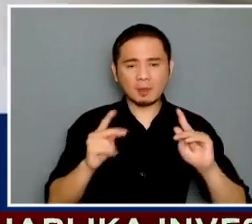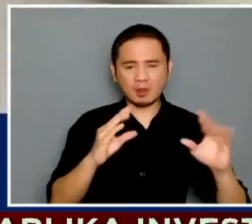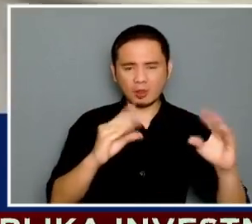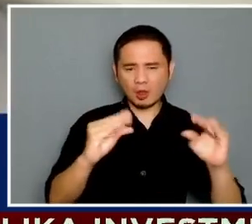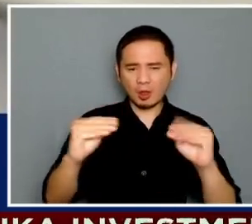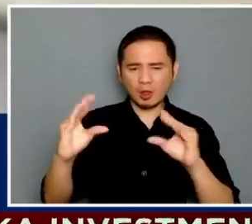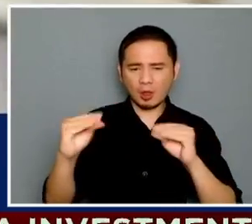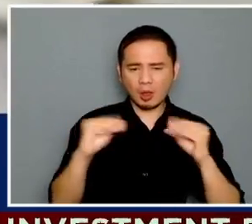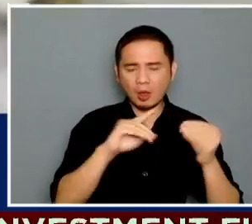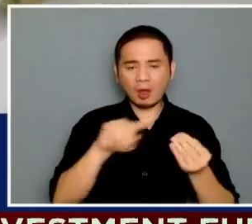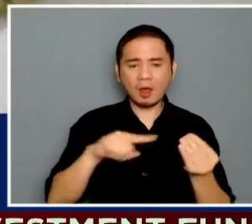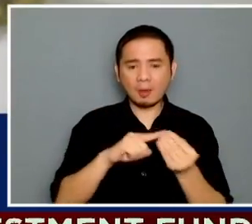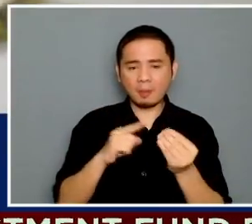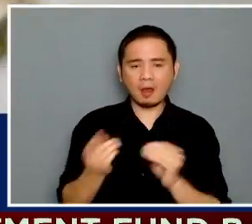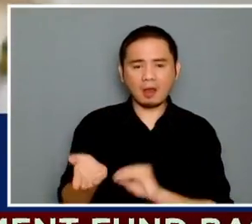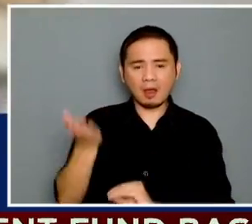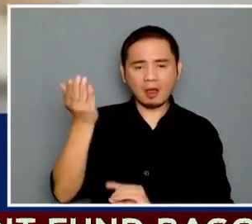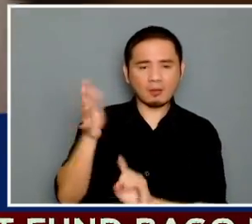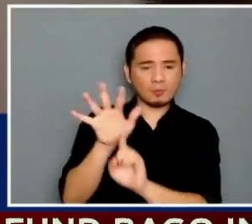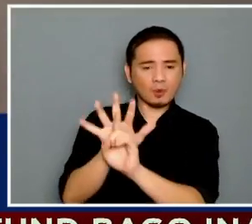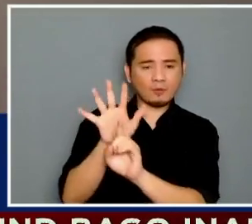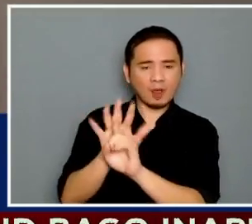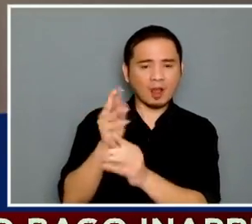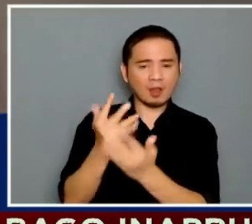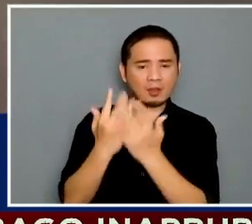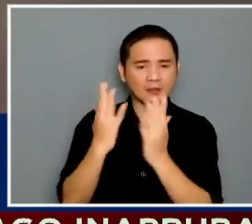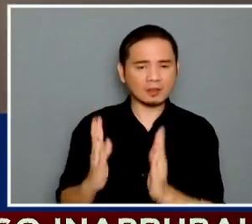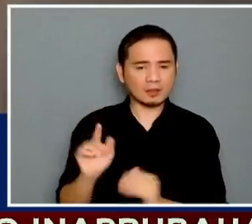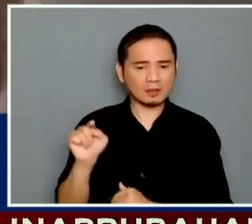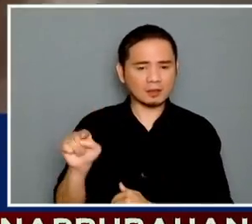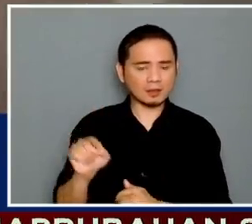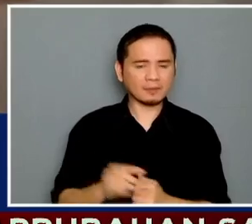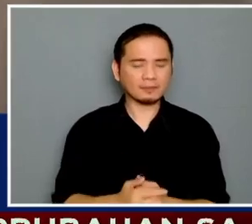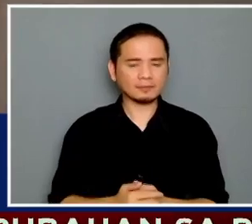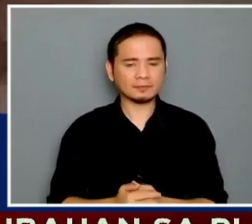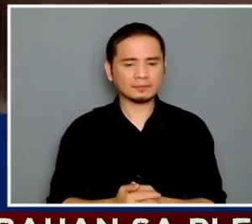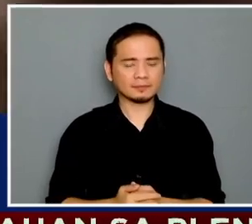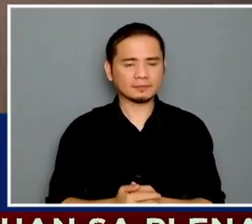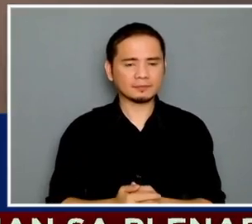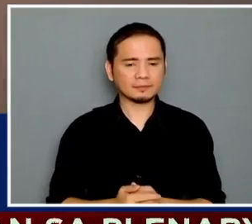mga high-profile inmates sa Sitary. Nag-uusap po si at saka si